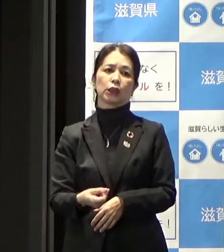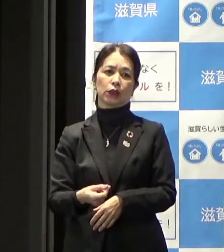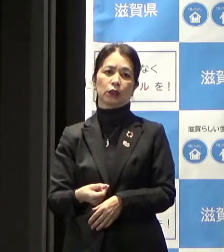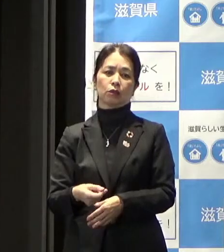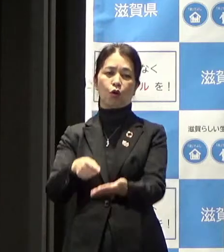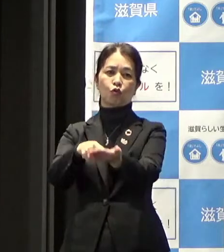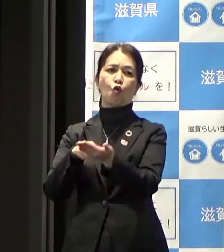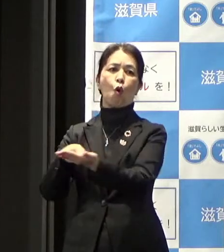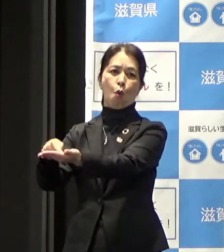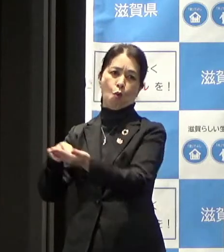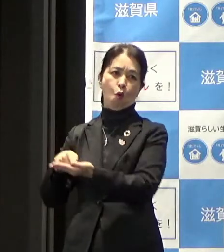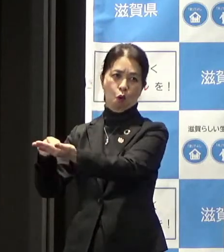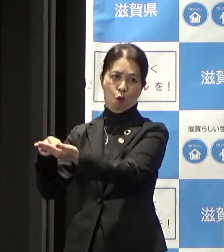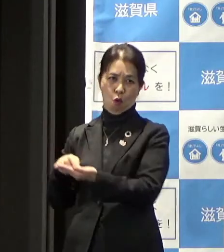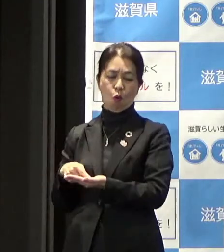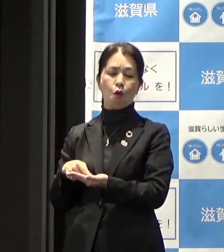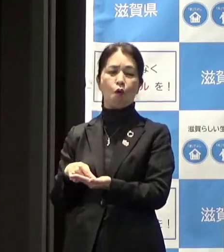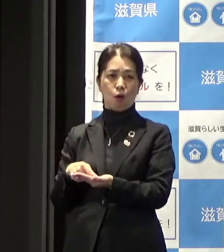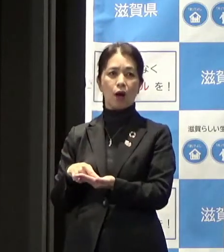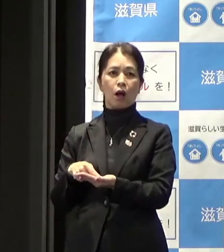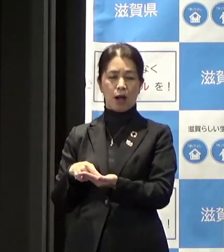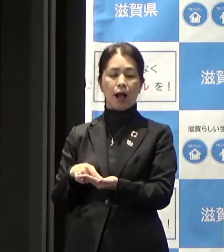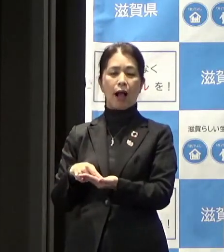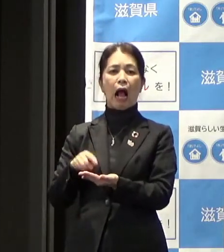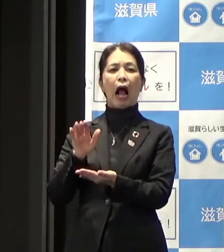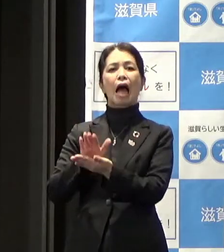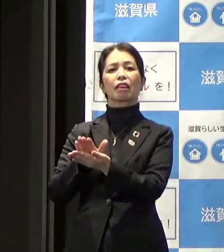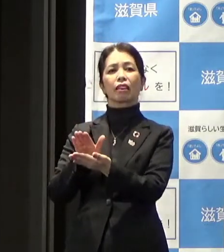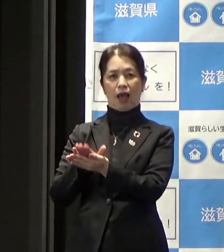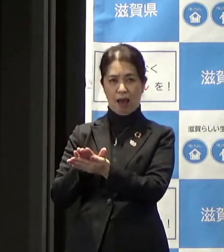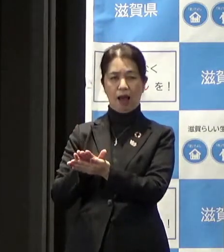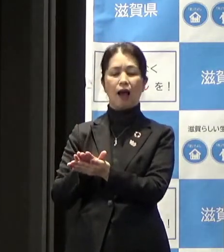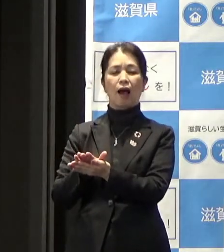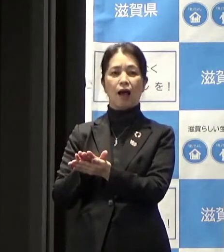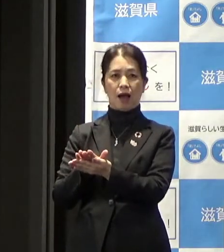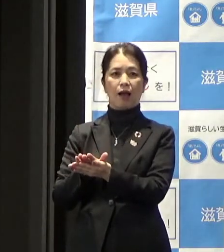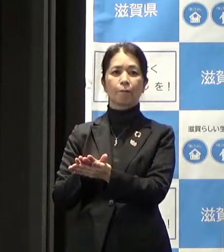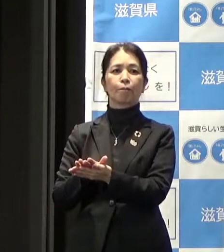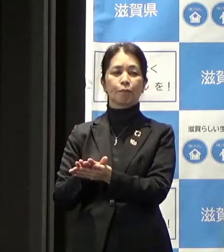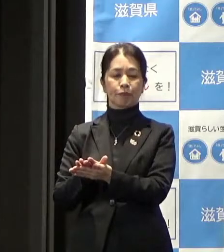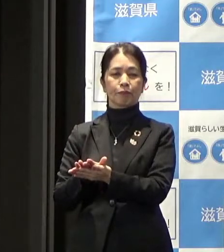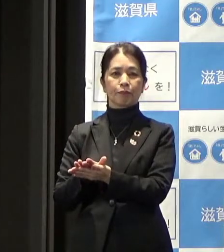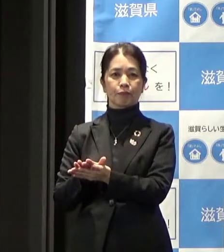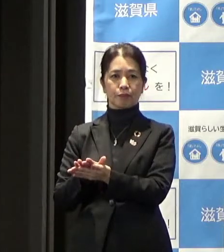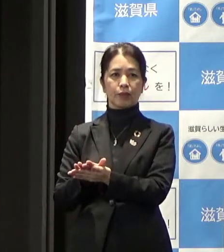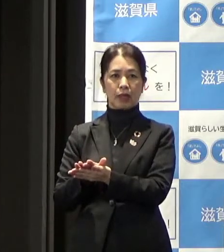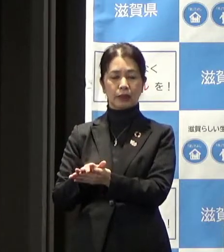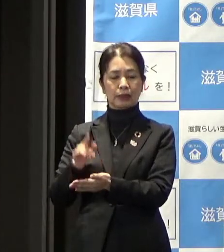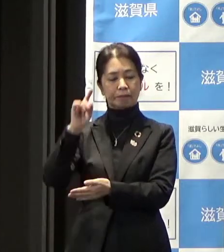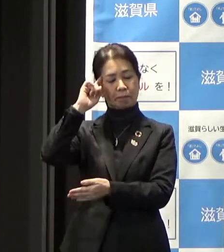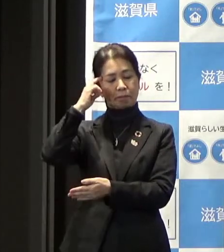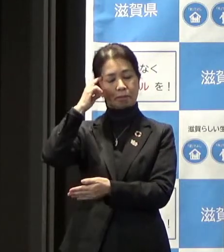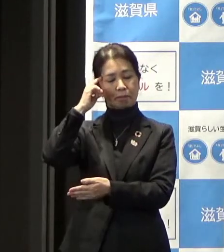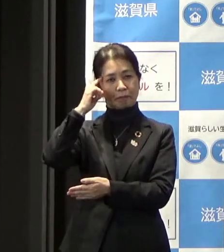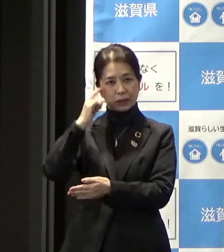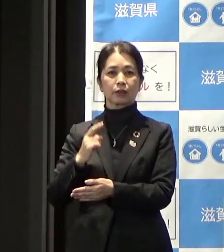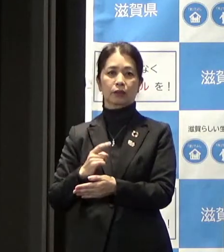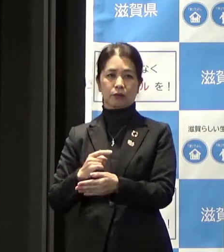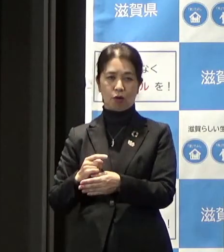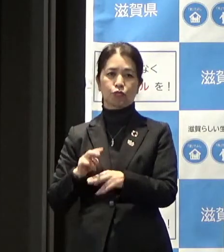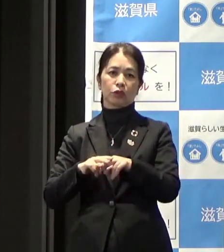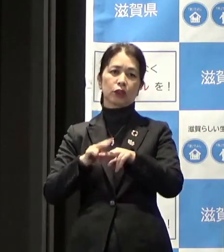ご要望、またお申し出をいただいており、検討を重ねてきたのでござい